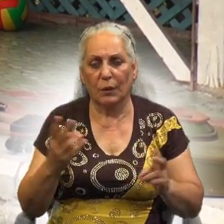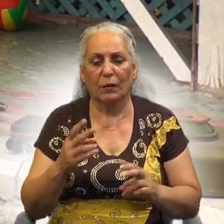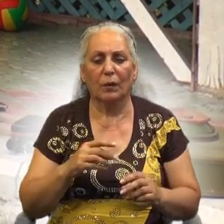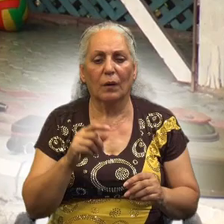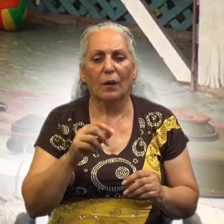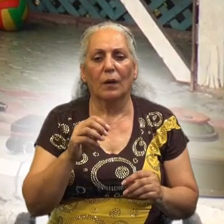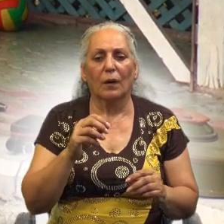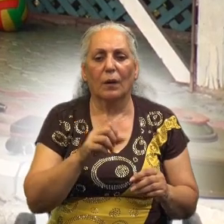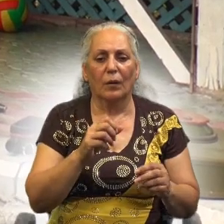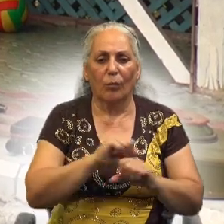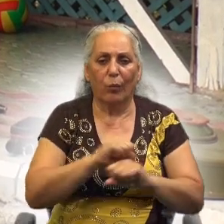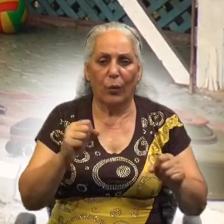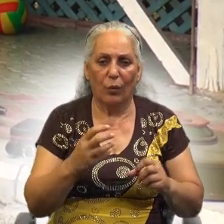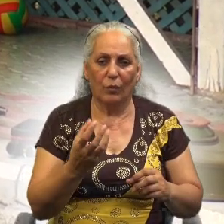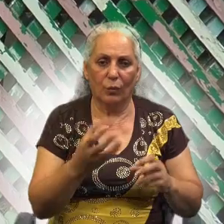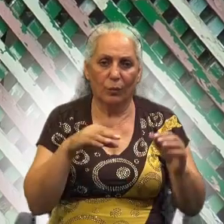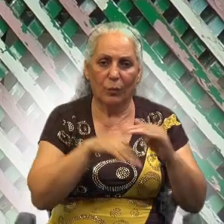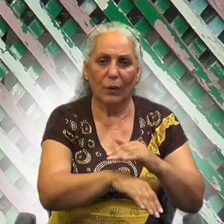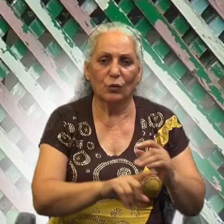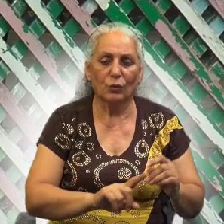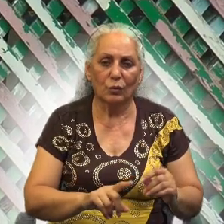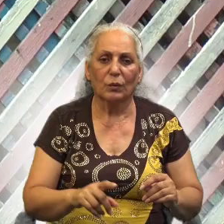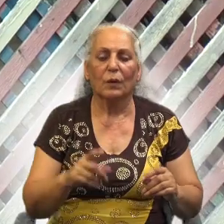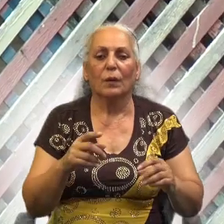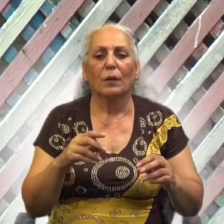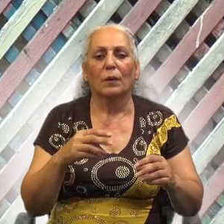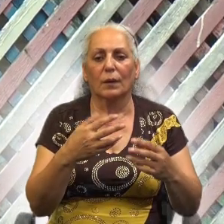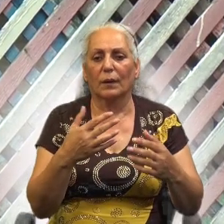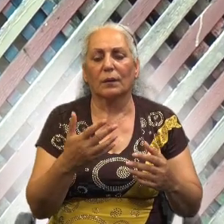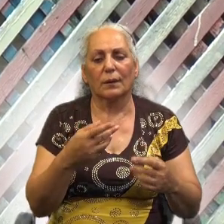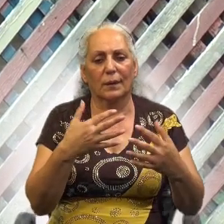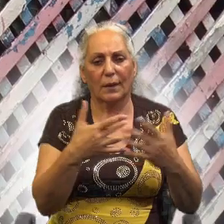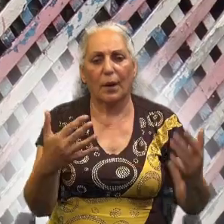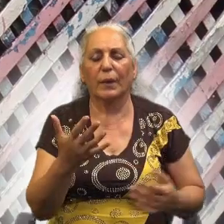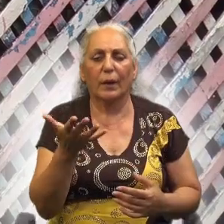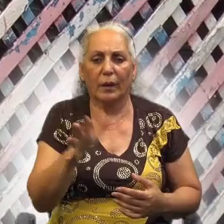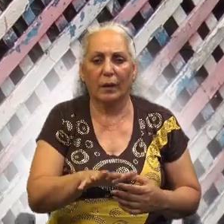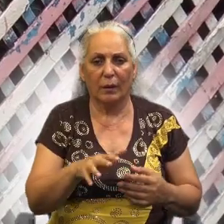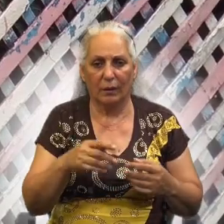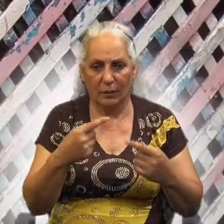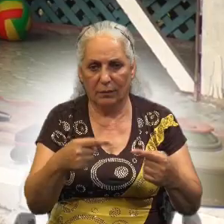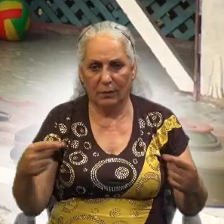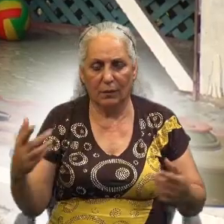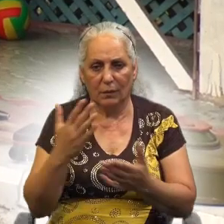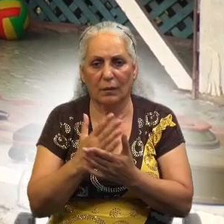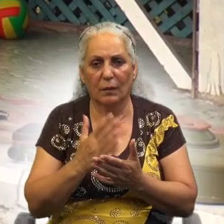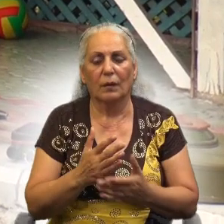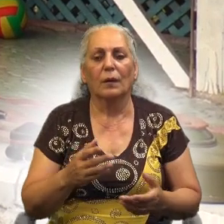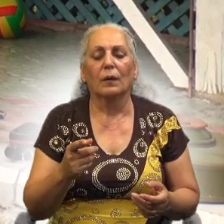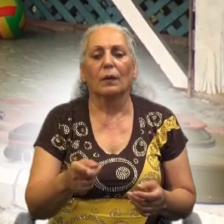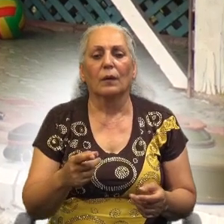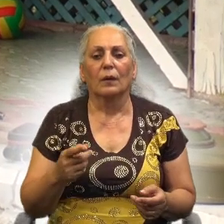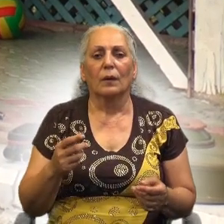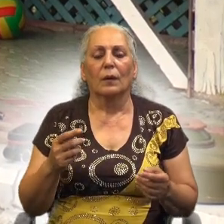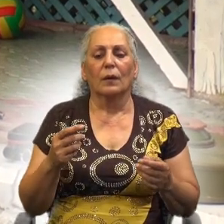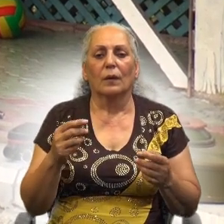ականների ճանաչմանը։ Օրինակ տեսեք, մենք այստեղ ունենք պաստառներ 5 տեսակի, դրանք կոչվում են ավի, այսինքն ականային վտանգի իրազեկման պաստառներ,